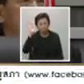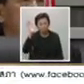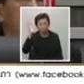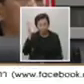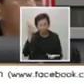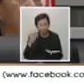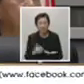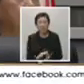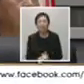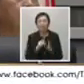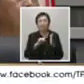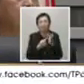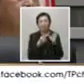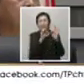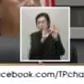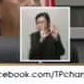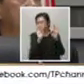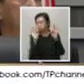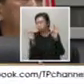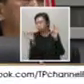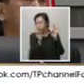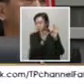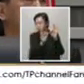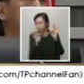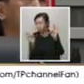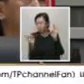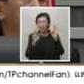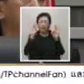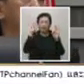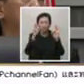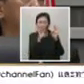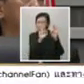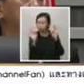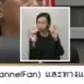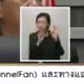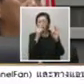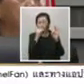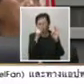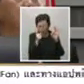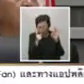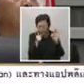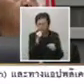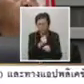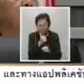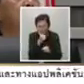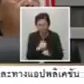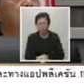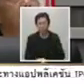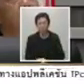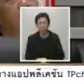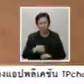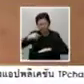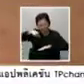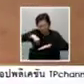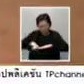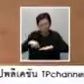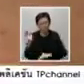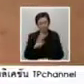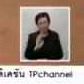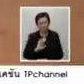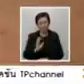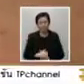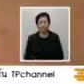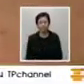ยเกินนำถึงเรื่องนี้บ้างท่านก็มีสิทธิ์ที่จะทำได้ แต่ไม่ได้ลงในเนื้อหาหลัก